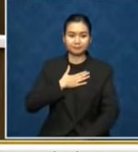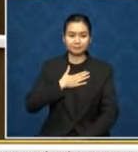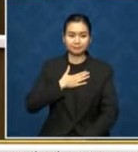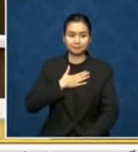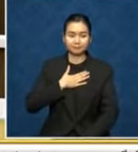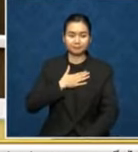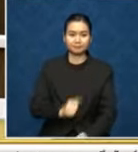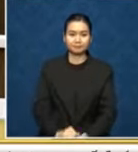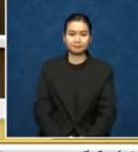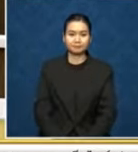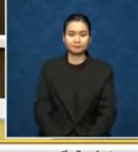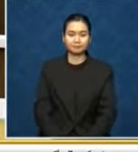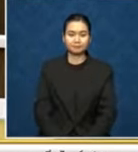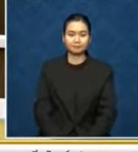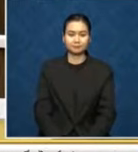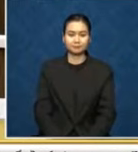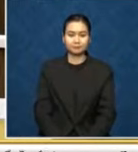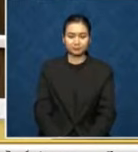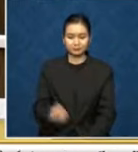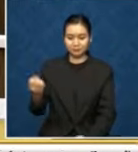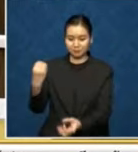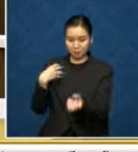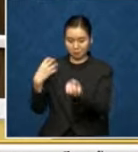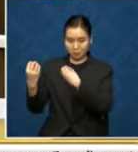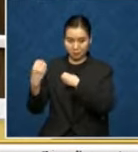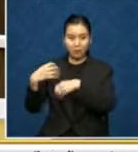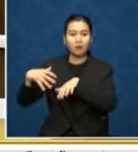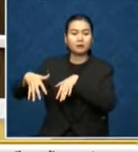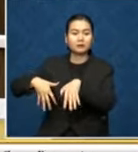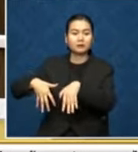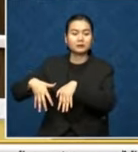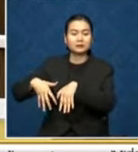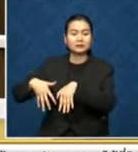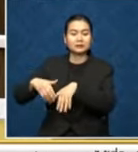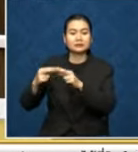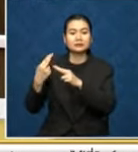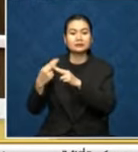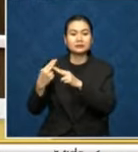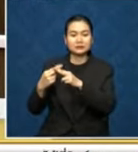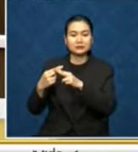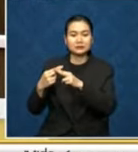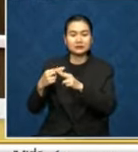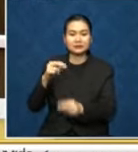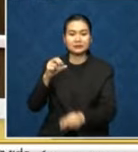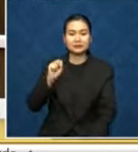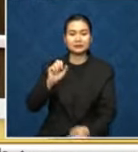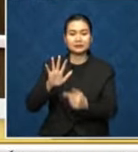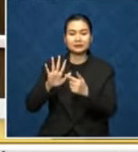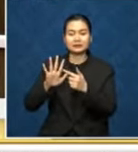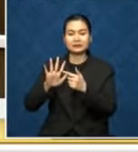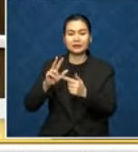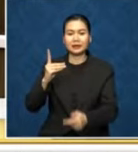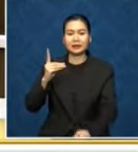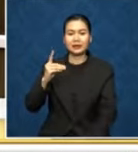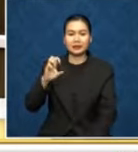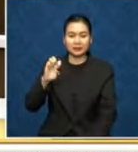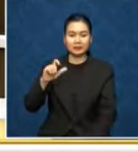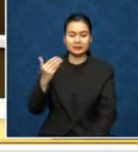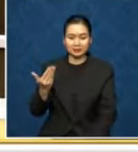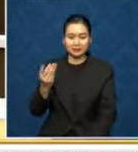มได้รับร้องเรียนจากนายสาลีโพเจียอยู่บ้านเลข